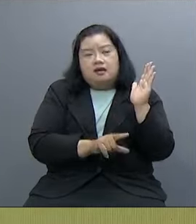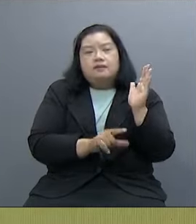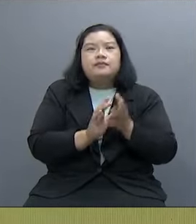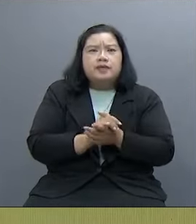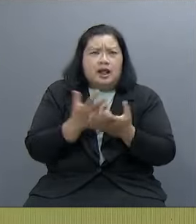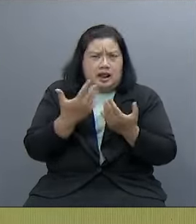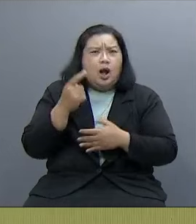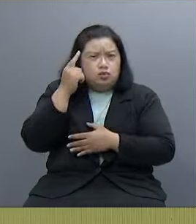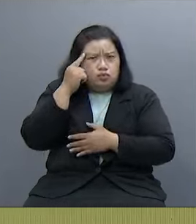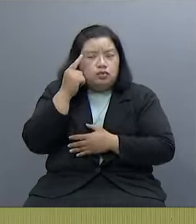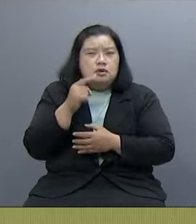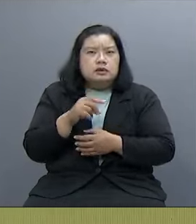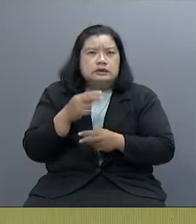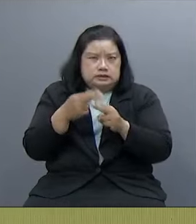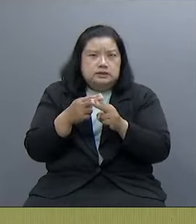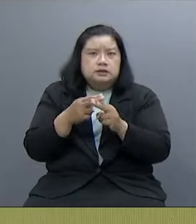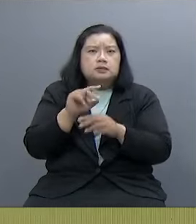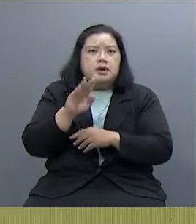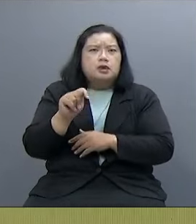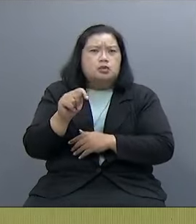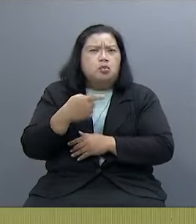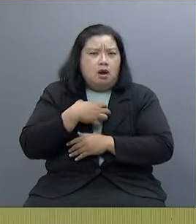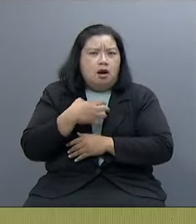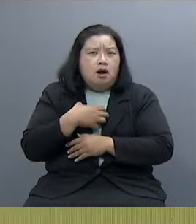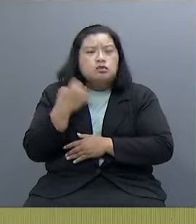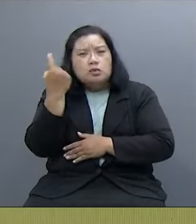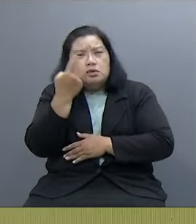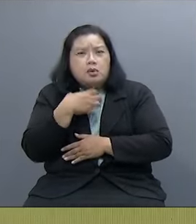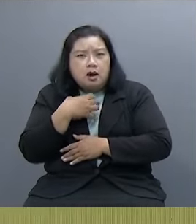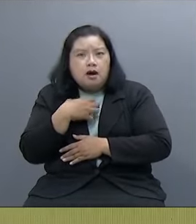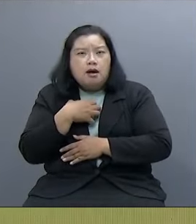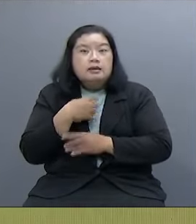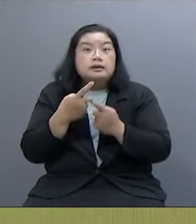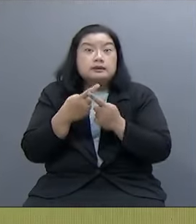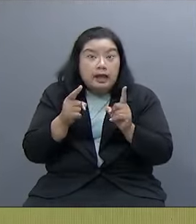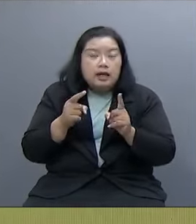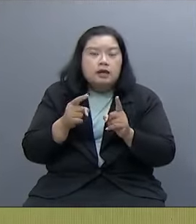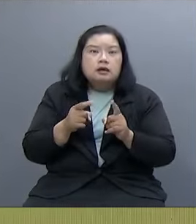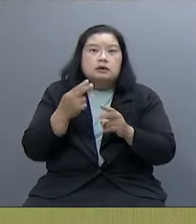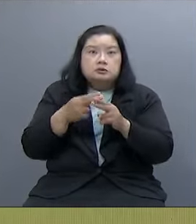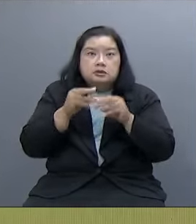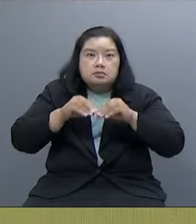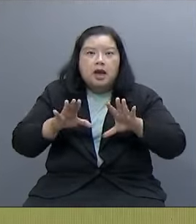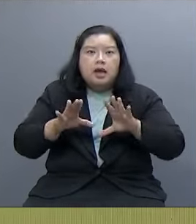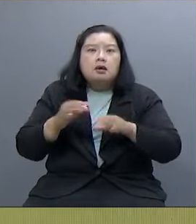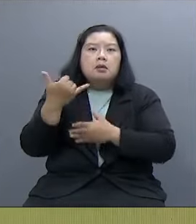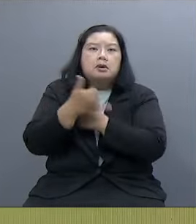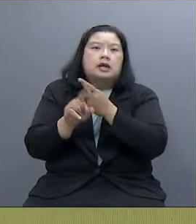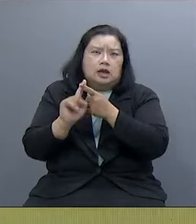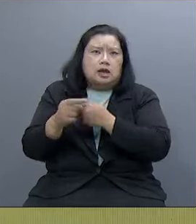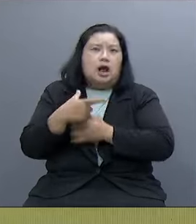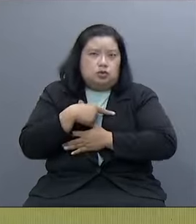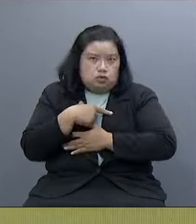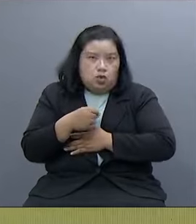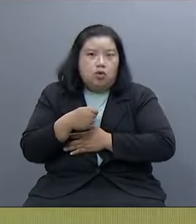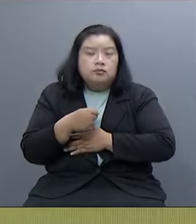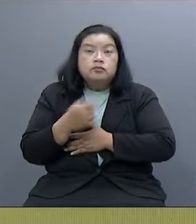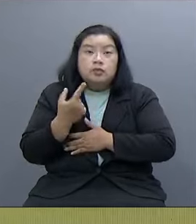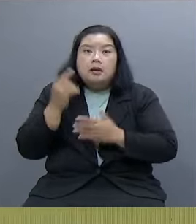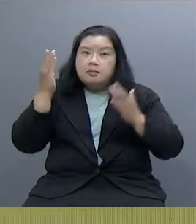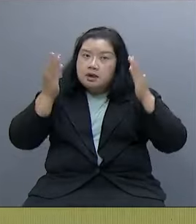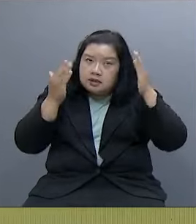ากไปเราก็อยากไปแล้วพอพูดถึงอำเภอนี้ชาวต่างชาติก็อยากมาโดยเฉพาะอย่างยิ่งมาเลเซียกับสิงคโปร์ตอนนี้คึกคัก